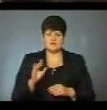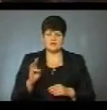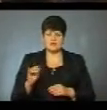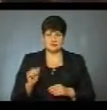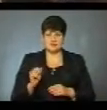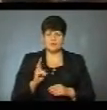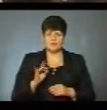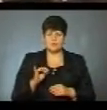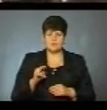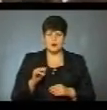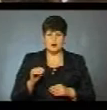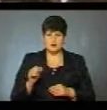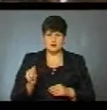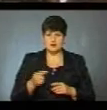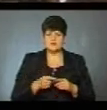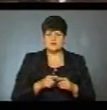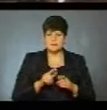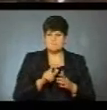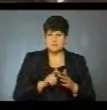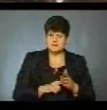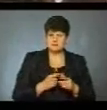чи це пісня, назва пісні,